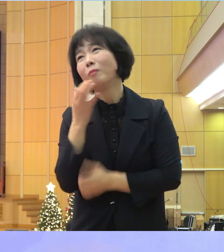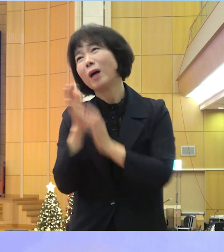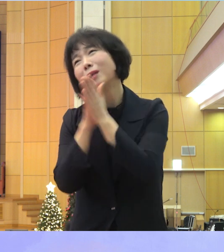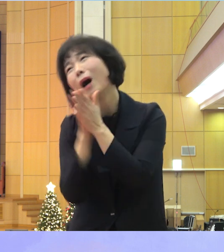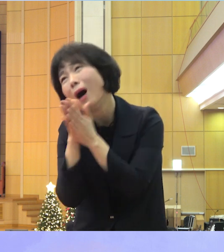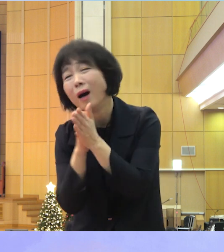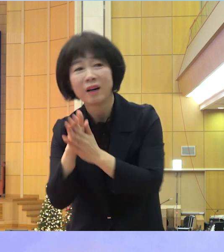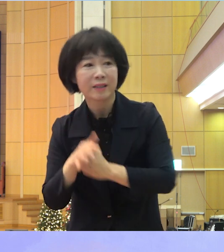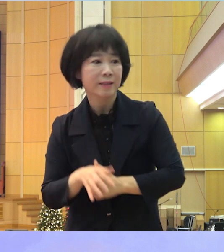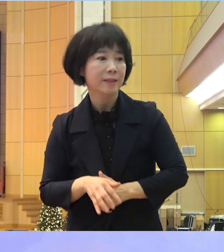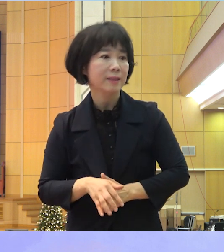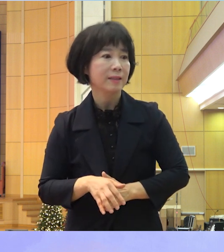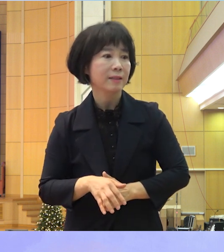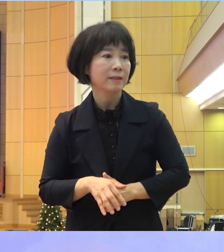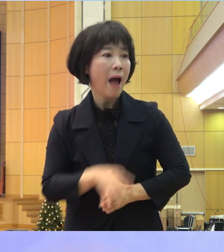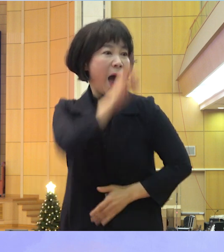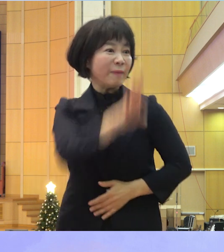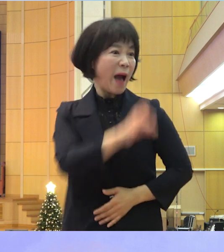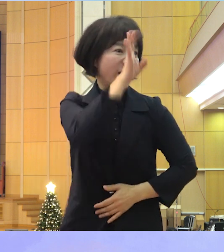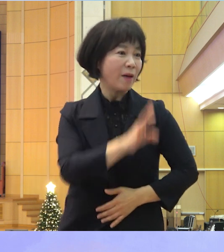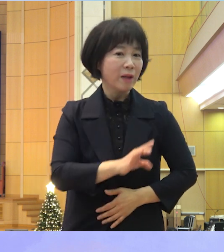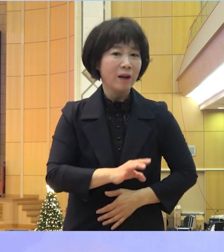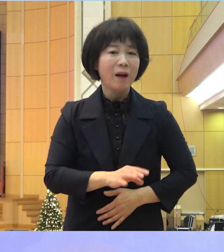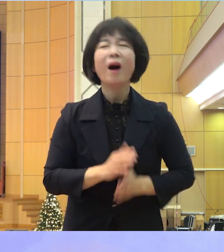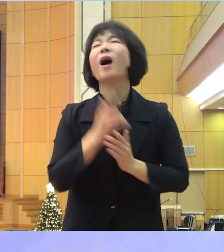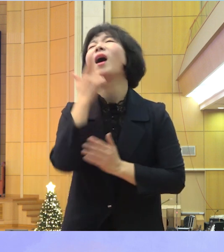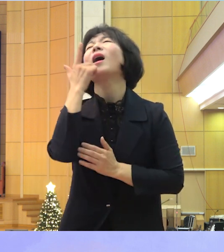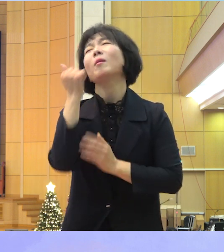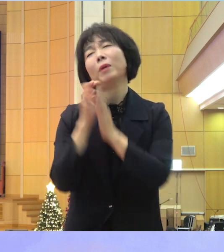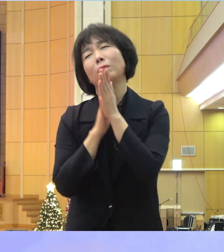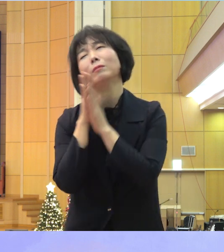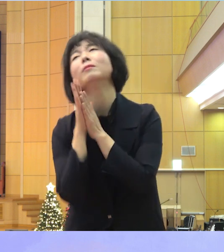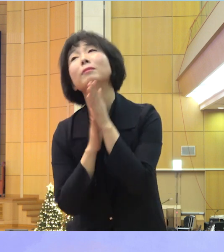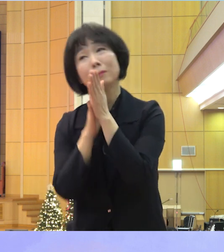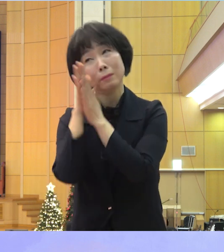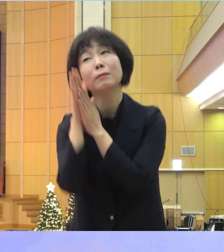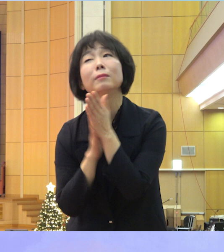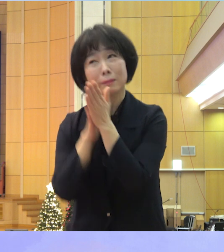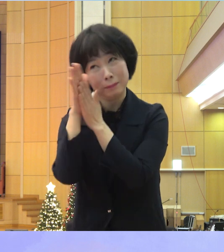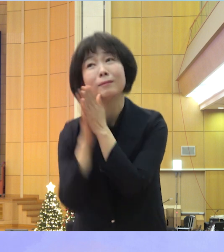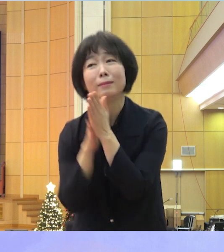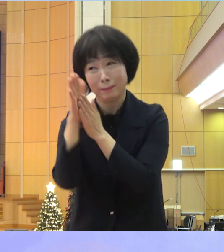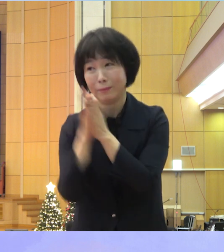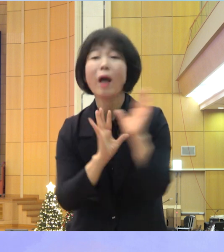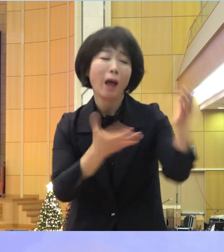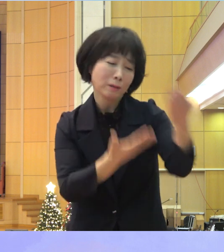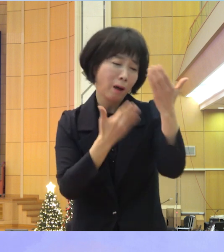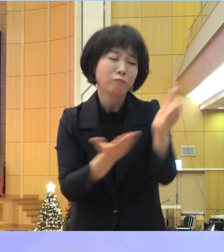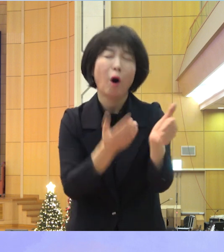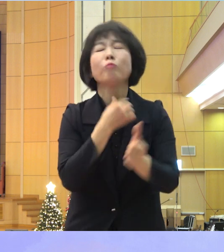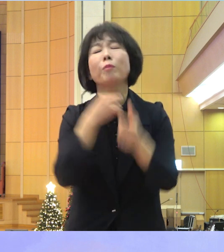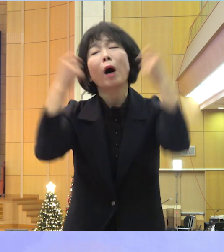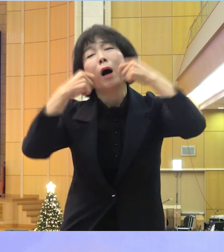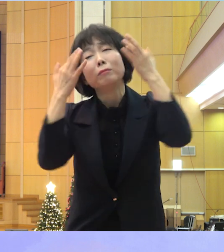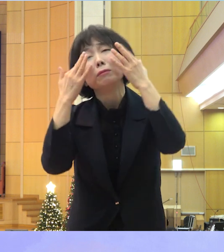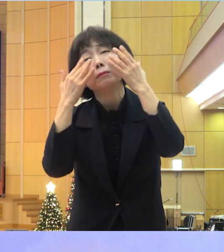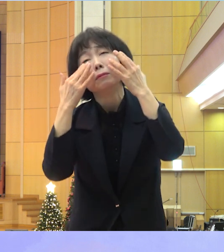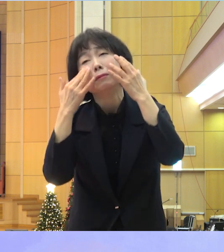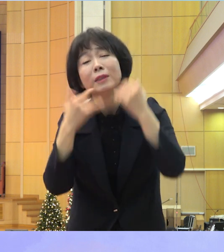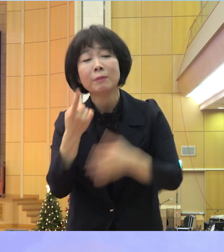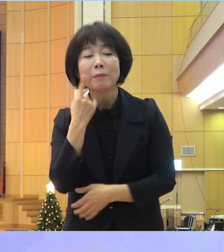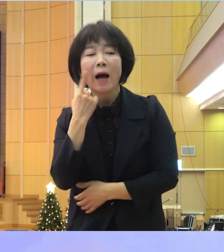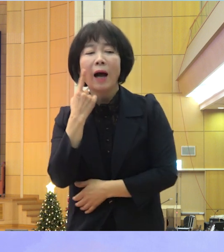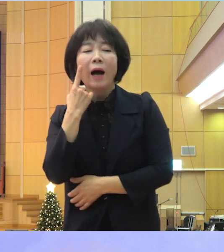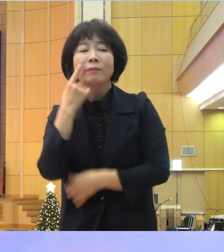기르면서 이 아이 의지하고 살게 해주세요. 제발 살게 해주세요. 나를 딸이라면 그렇게 해주세요. 얼마나 눈물을 많이 흘렸는지. 왕이